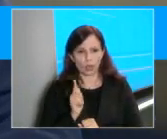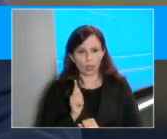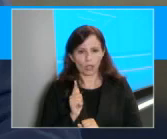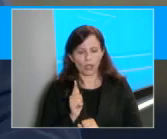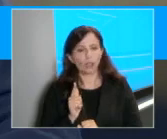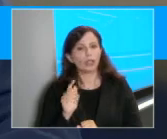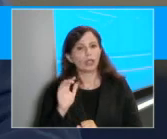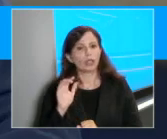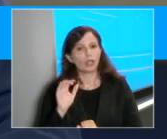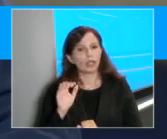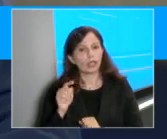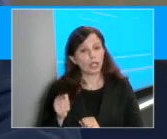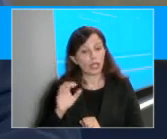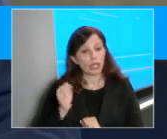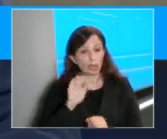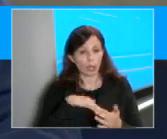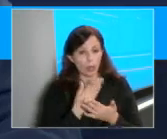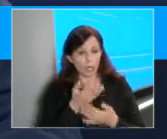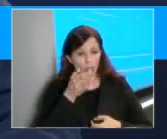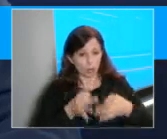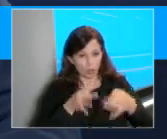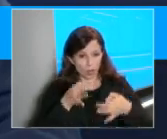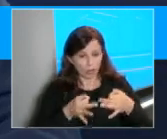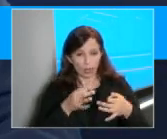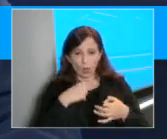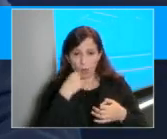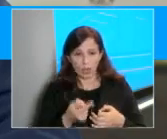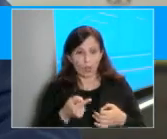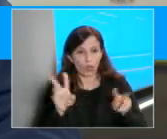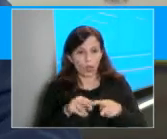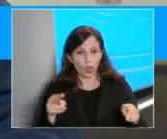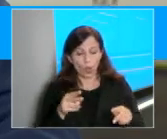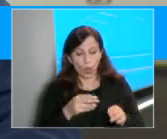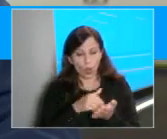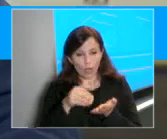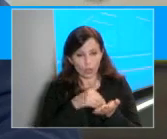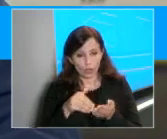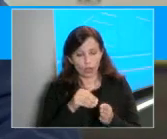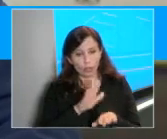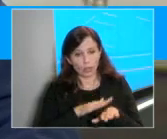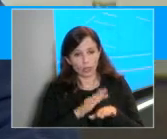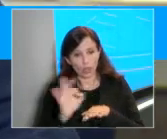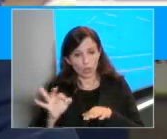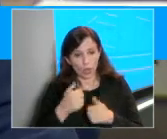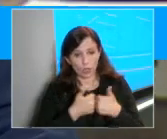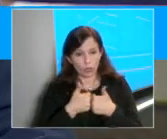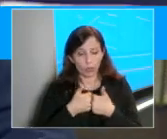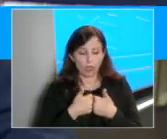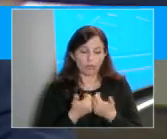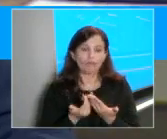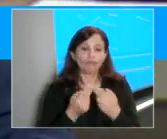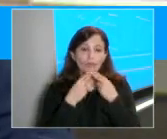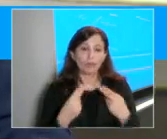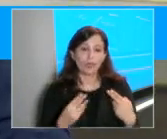קודם כל, אם מנדלבליט היה פוסק כרגע, שראש ממשלה תחת כתבי אישום לא יכול להמשיך בתפקידו וגם לא יכול להתמודד שוב, כל הבעיה הזאת הייתה נפטרת,